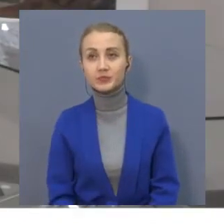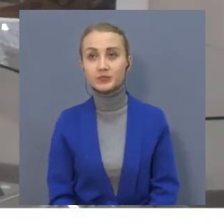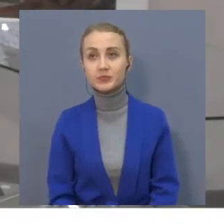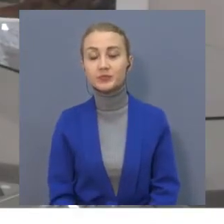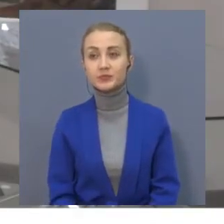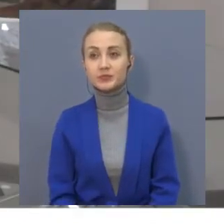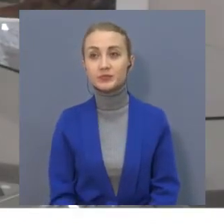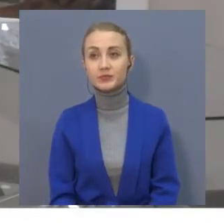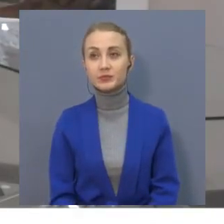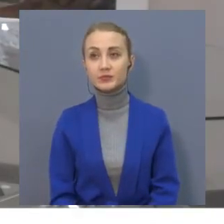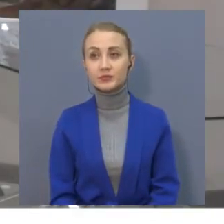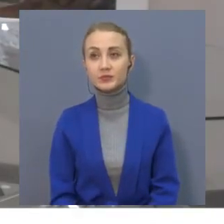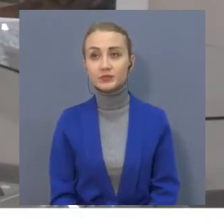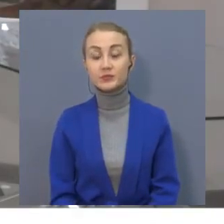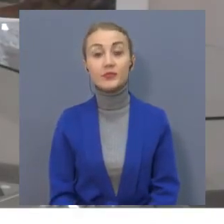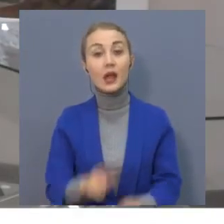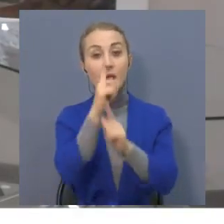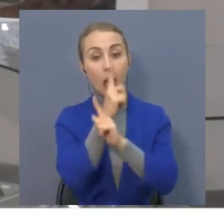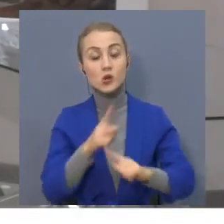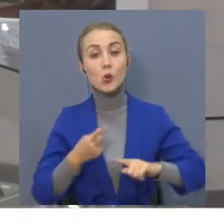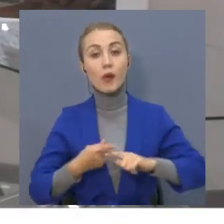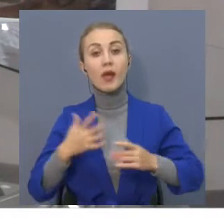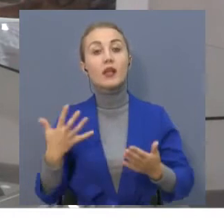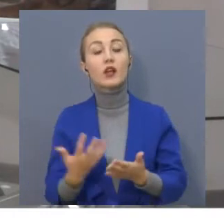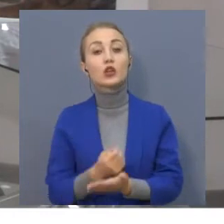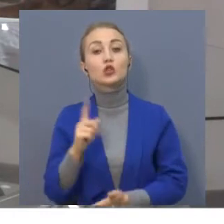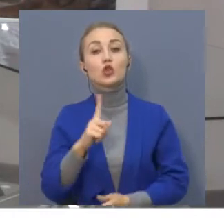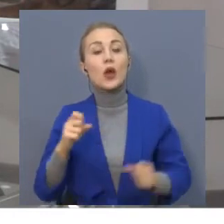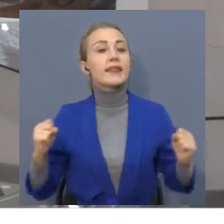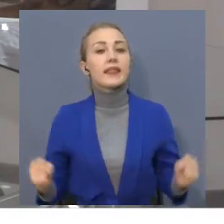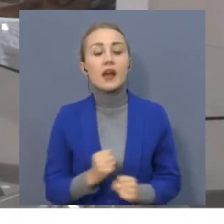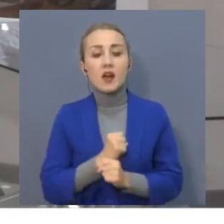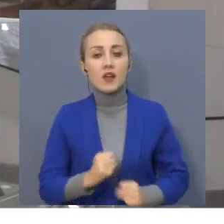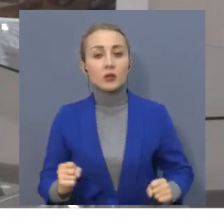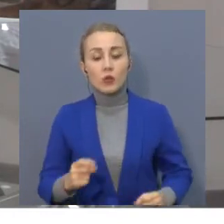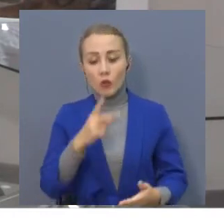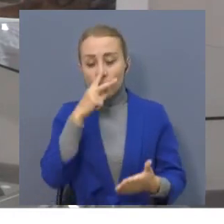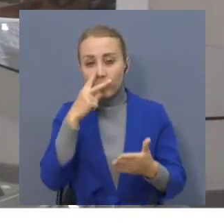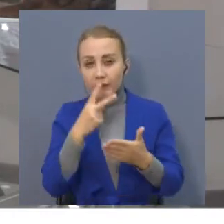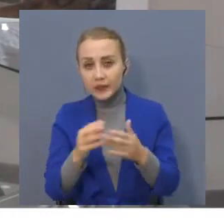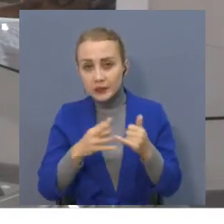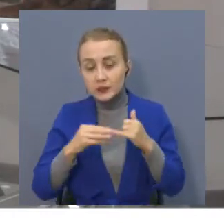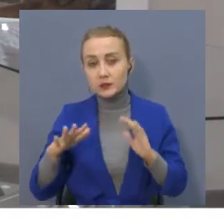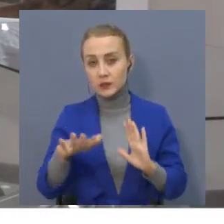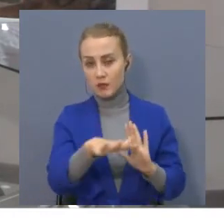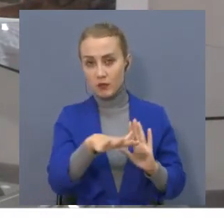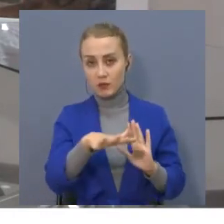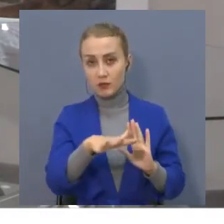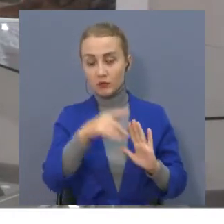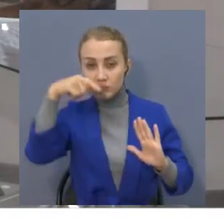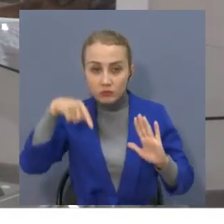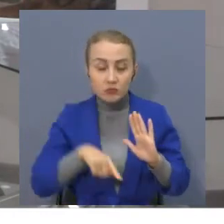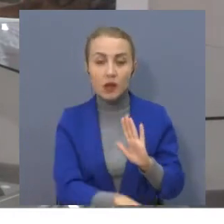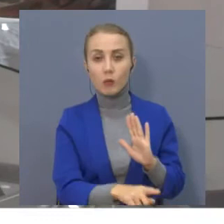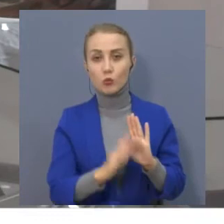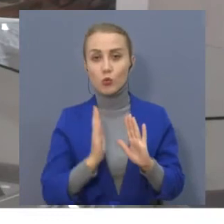Ескерткіштің ерекшелігі бұл деген ешқандай үстінен анықталмайды. Ешқандай қорған мысал үшін, ешқандай насып,